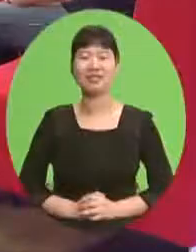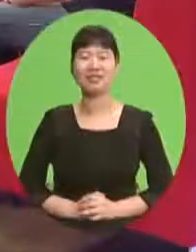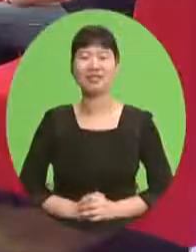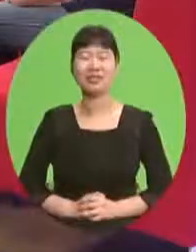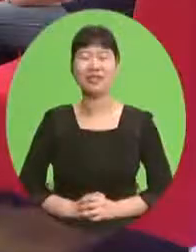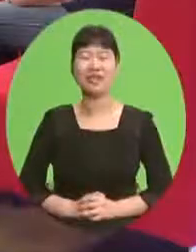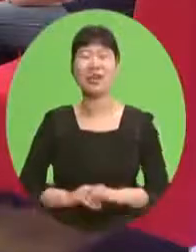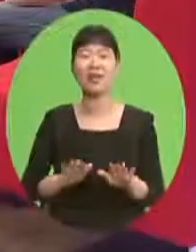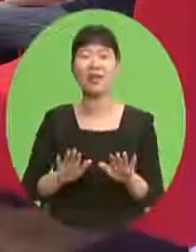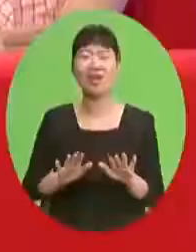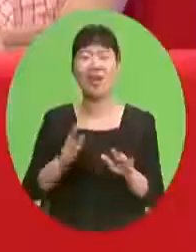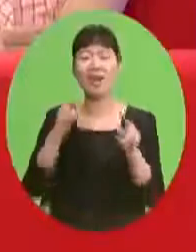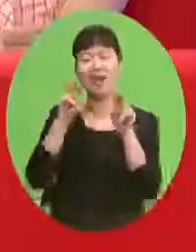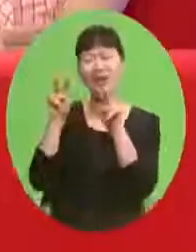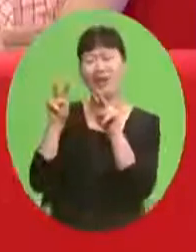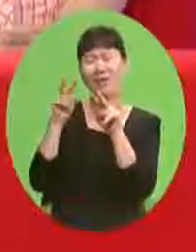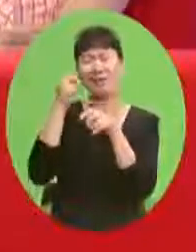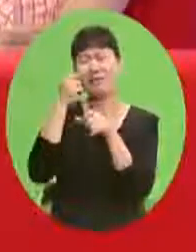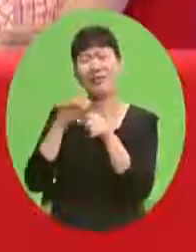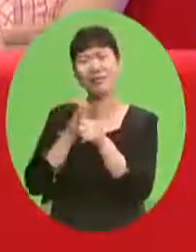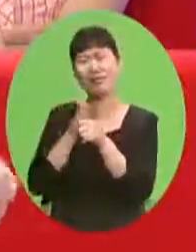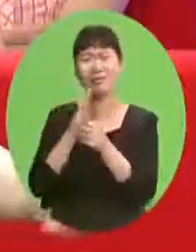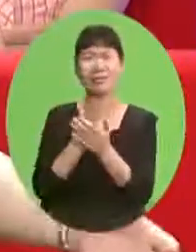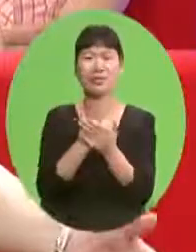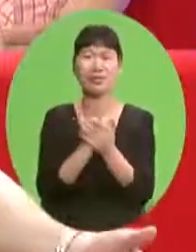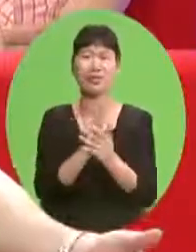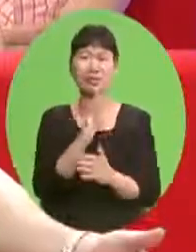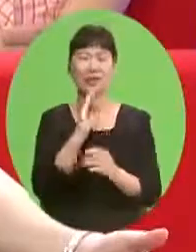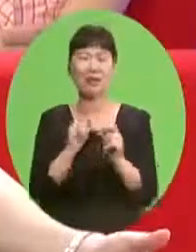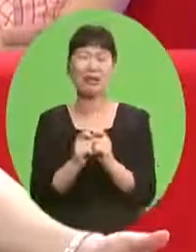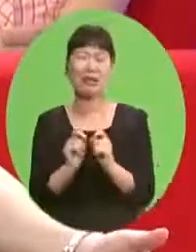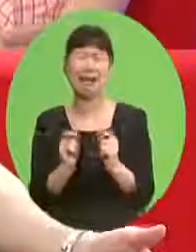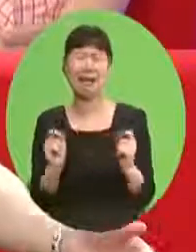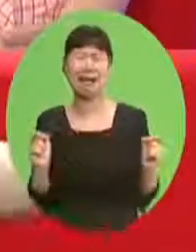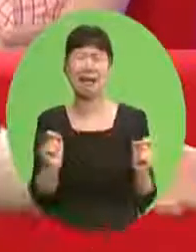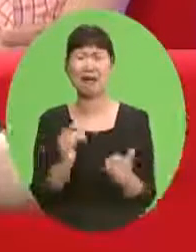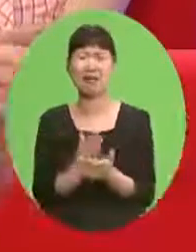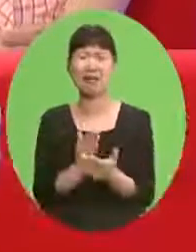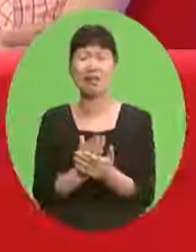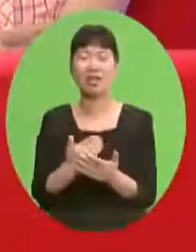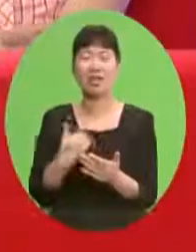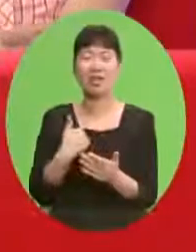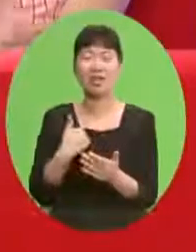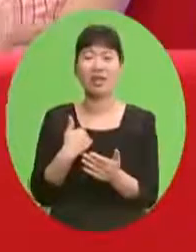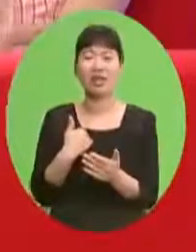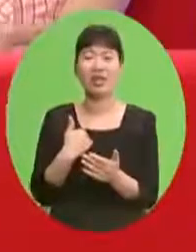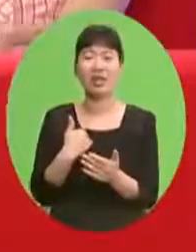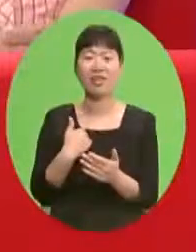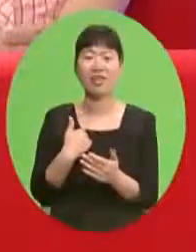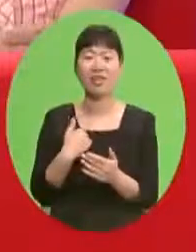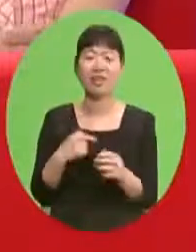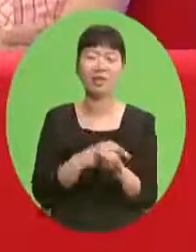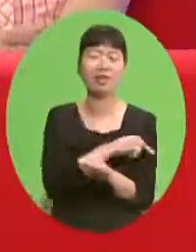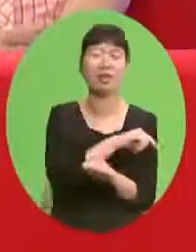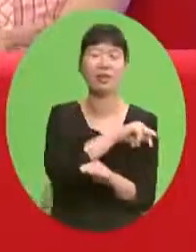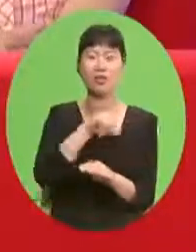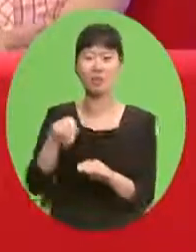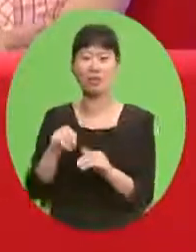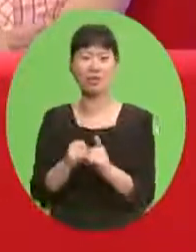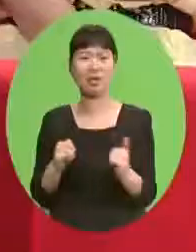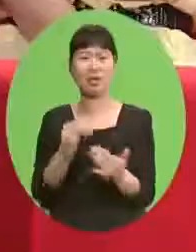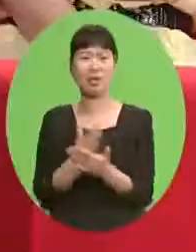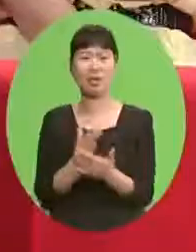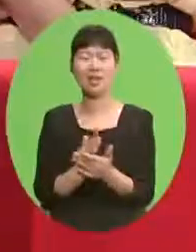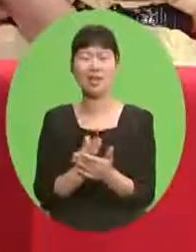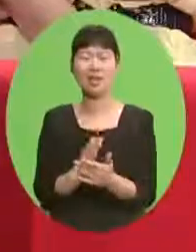싶어요. 막 이러면 또 이렇게 보고 이거 하지 마세요. 그래서 질질 끌지 마시고 내려갔다 돌아오시는 분도 있다. 그거 하지 마세요. 그냥